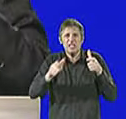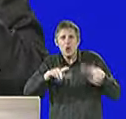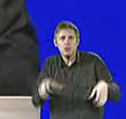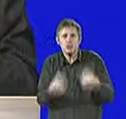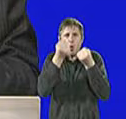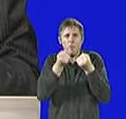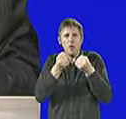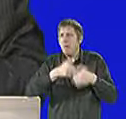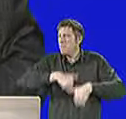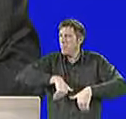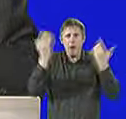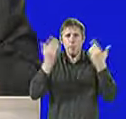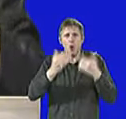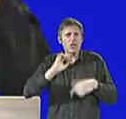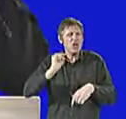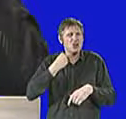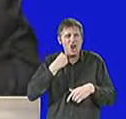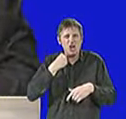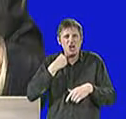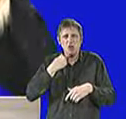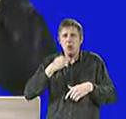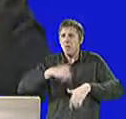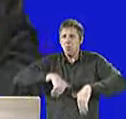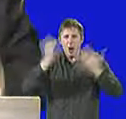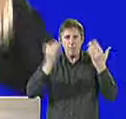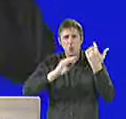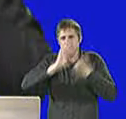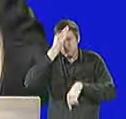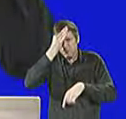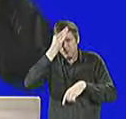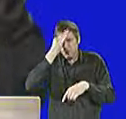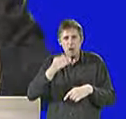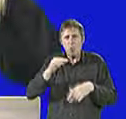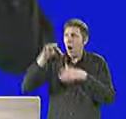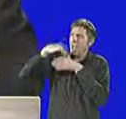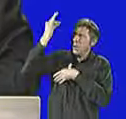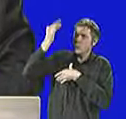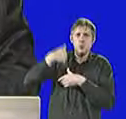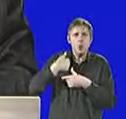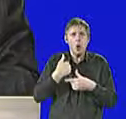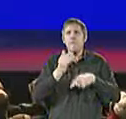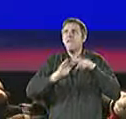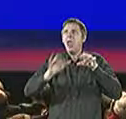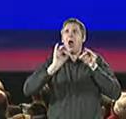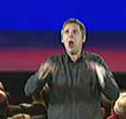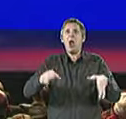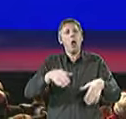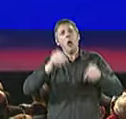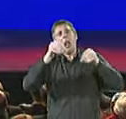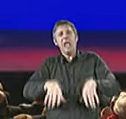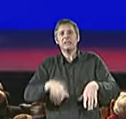risque d'échouer, je n'ai pas été élu pour dire « il n'y a rien à faire ».